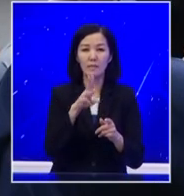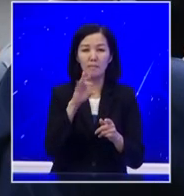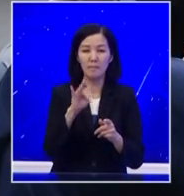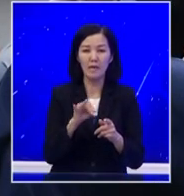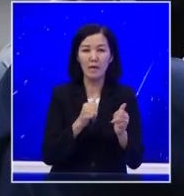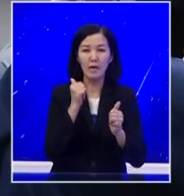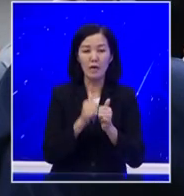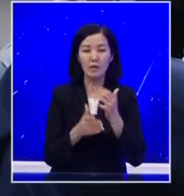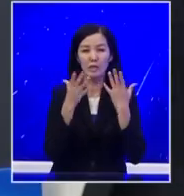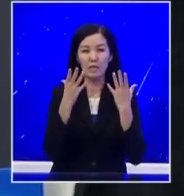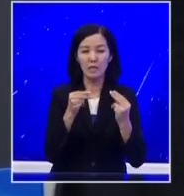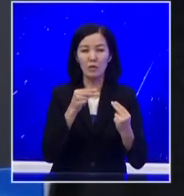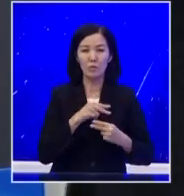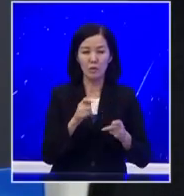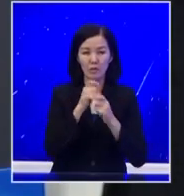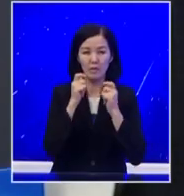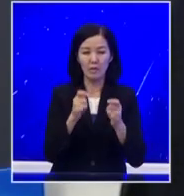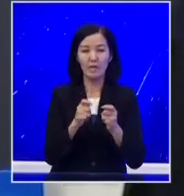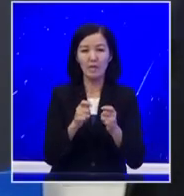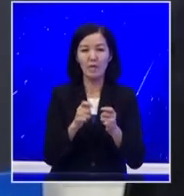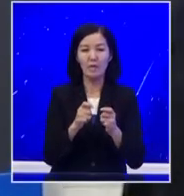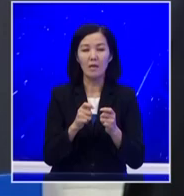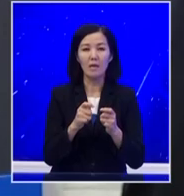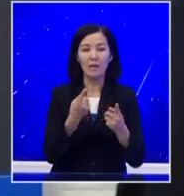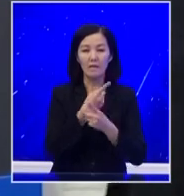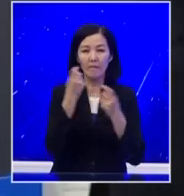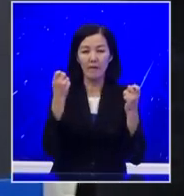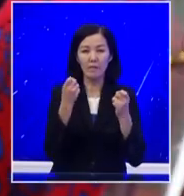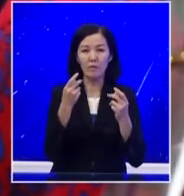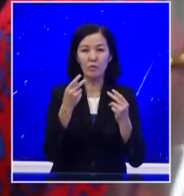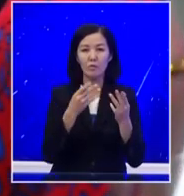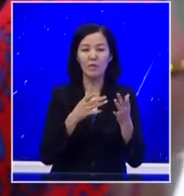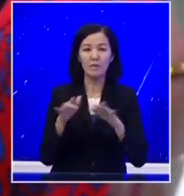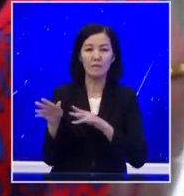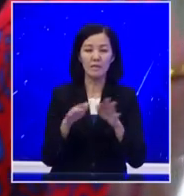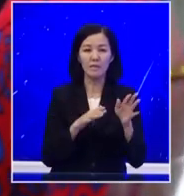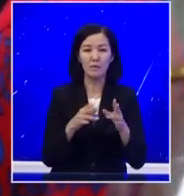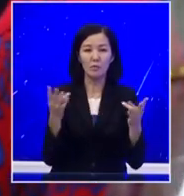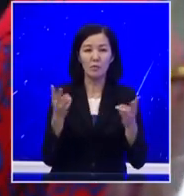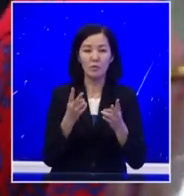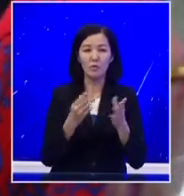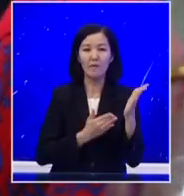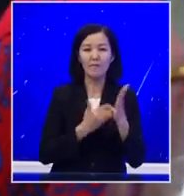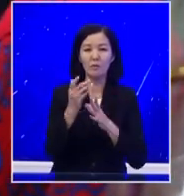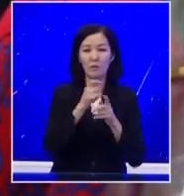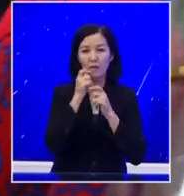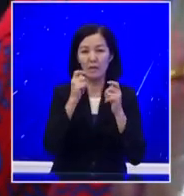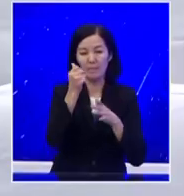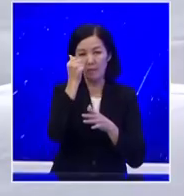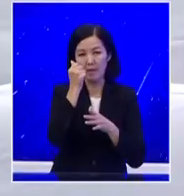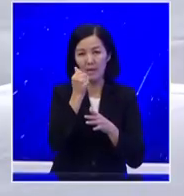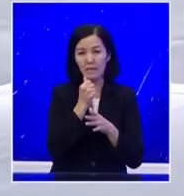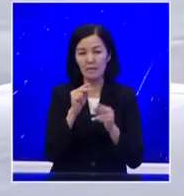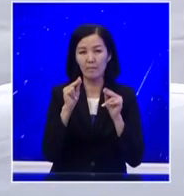ежедневный труд не ради наград говорят наши коллеги ведь на информационной ниве работа всегда непочатый край и самая высокая награда благодарность и